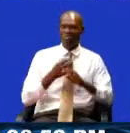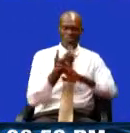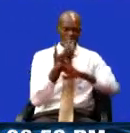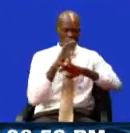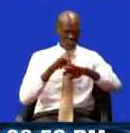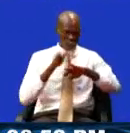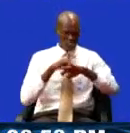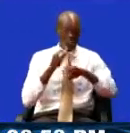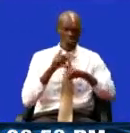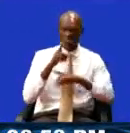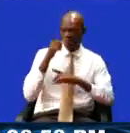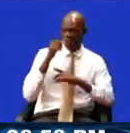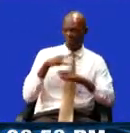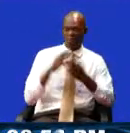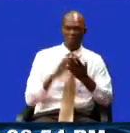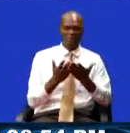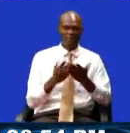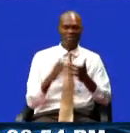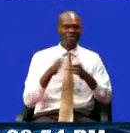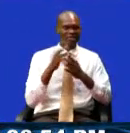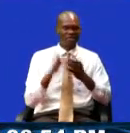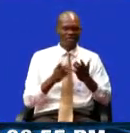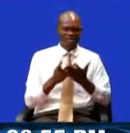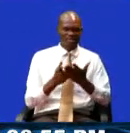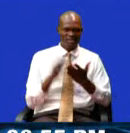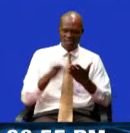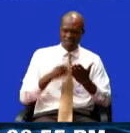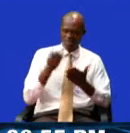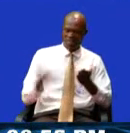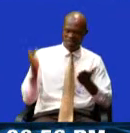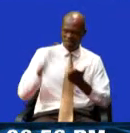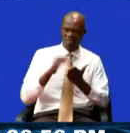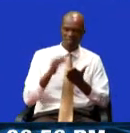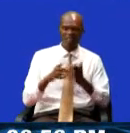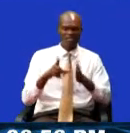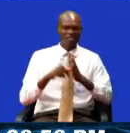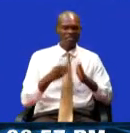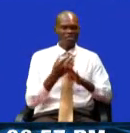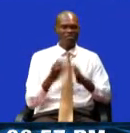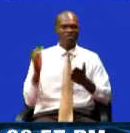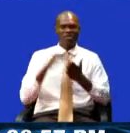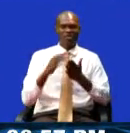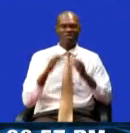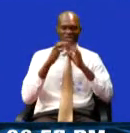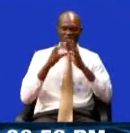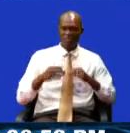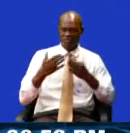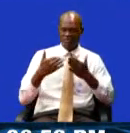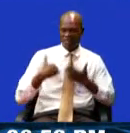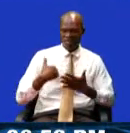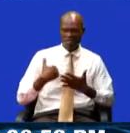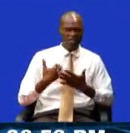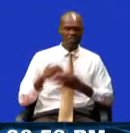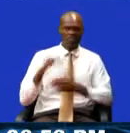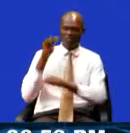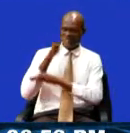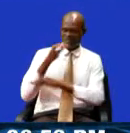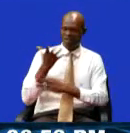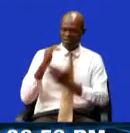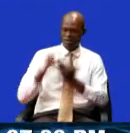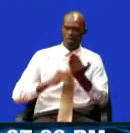yourself. Kichula mwani. Tuzimu mwanda wa sarai. Kwa mwani tuwala. Iyo wanda kikuwa yo kendo kata